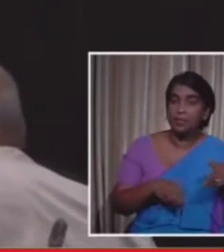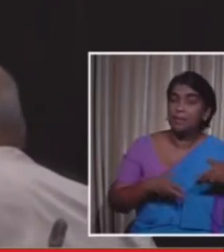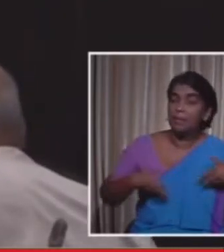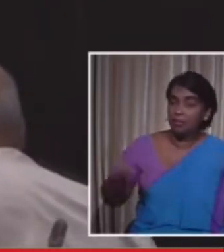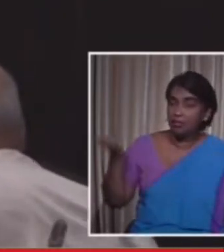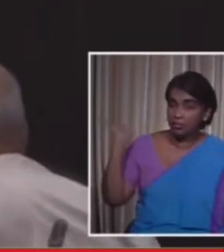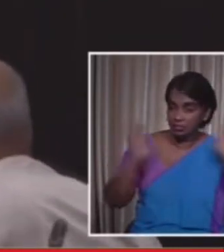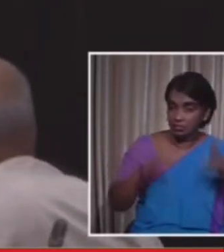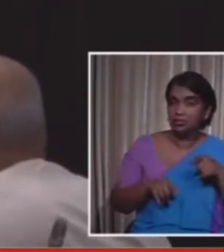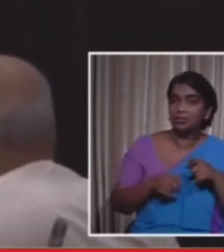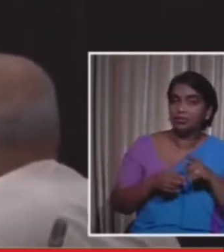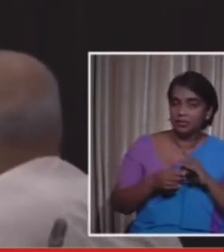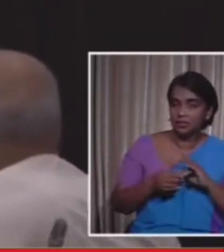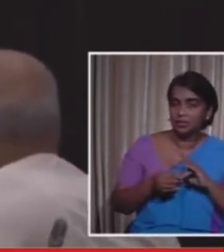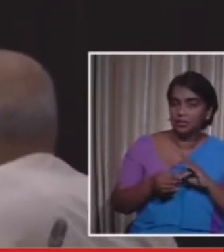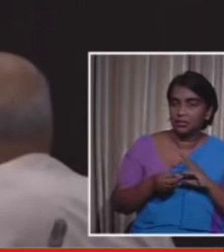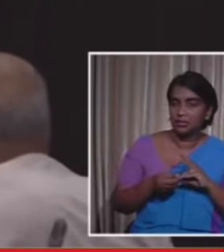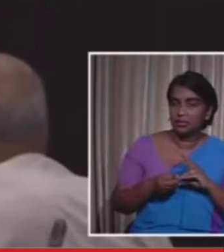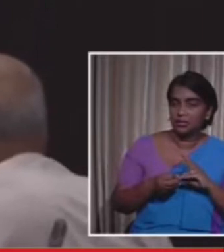පාරට බැහැලා මෙතන